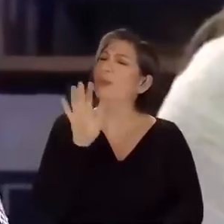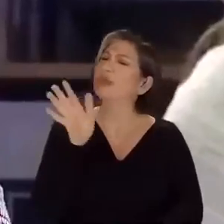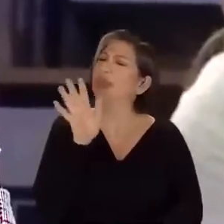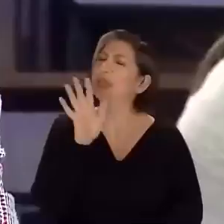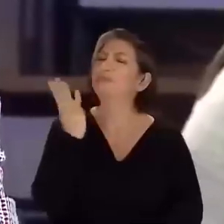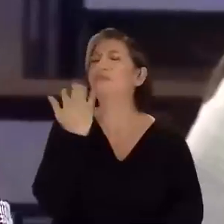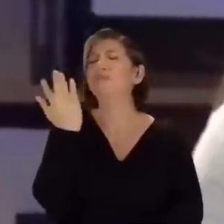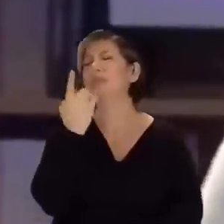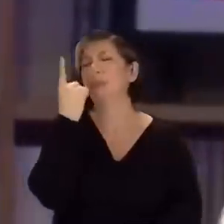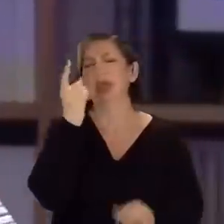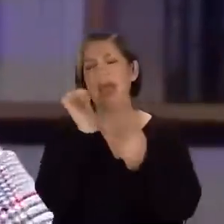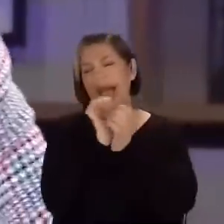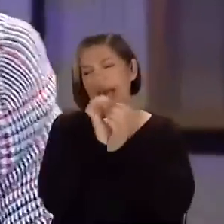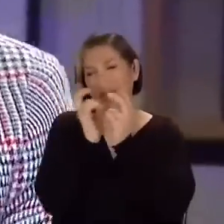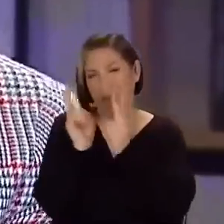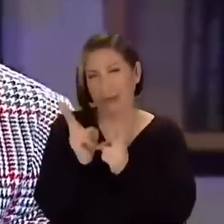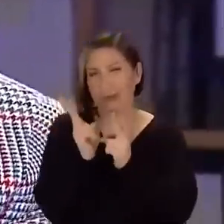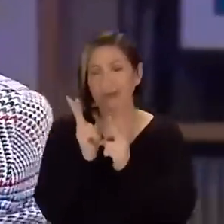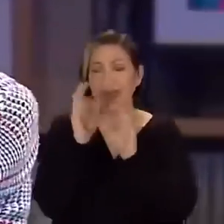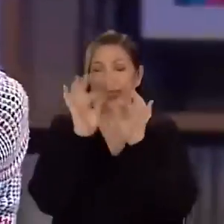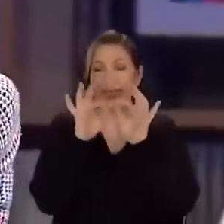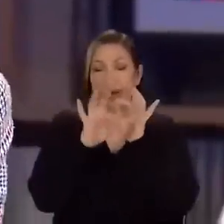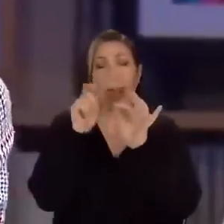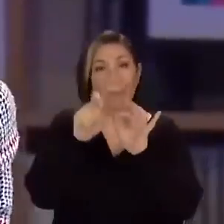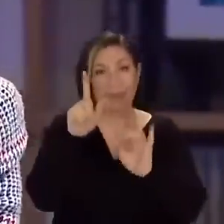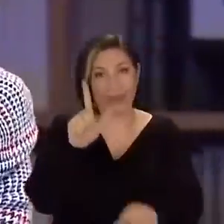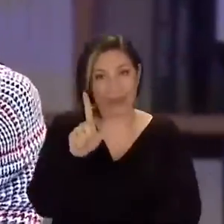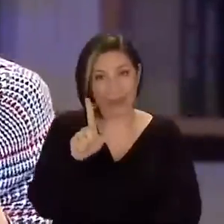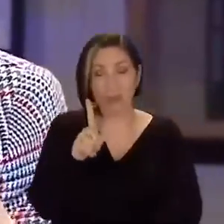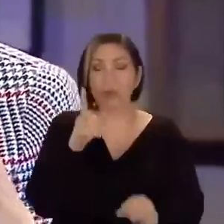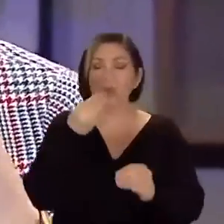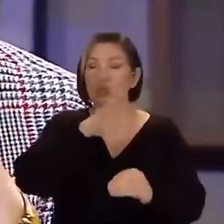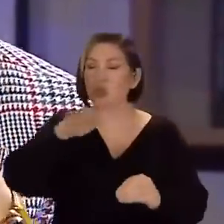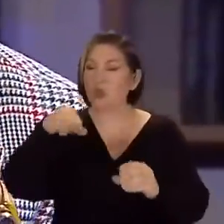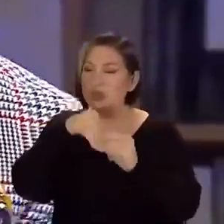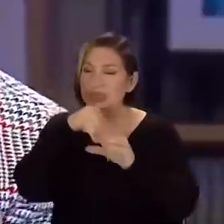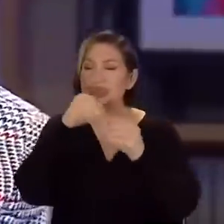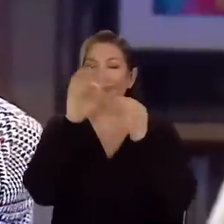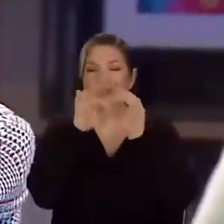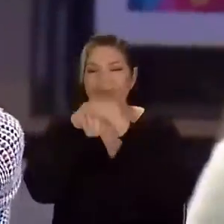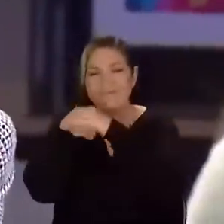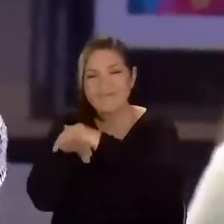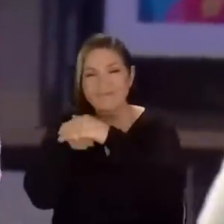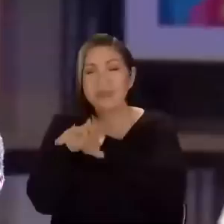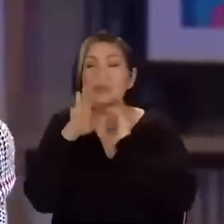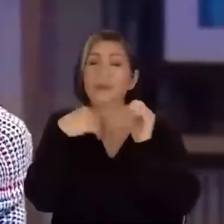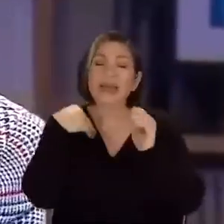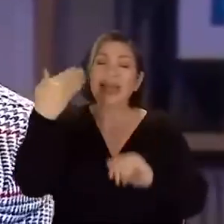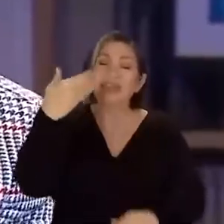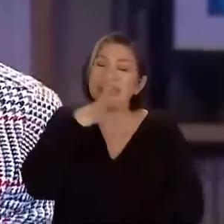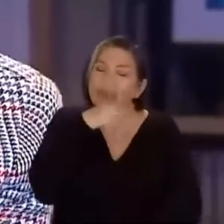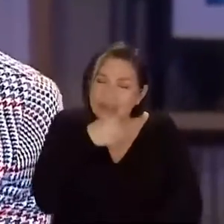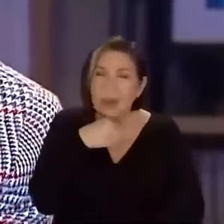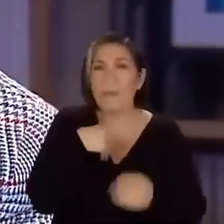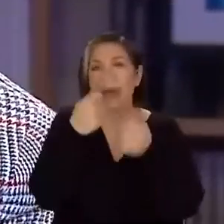Yani şimdi bir ailenin tasarruf etmesi, çoluğu çocuğu için tasarruf etmesi, yaşlılığı için tasarruf